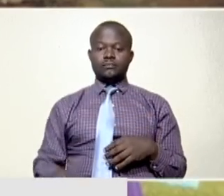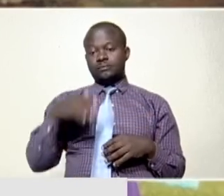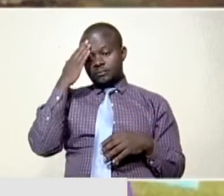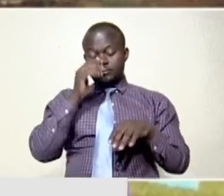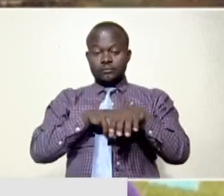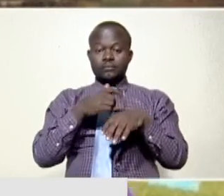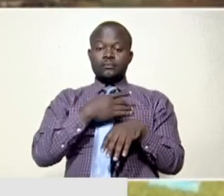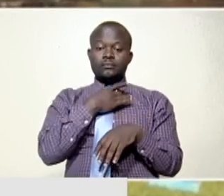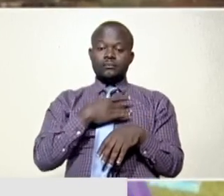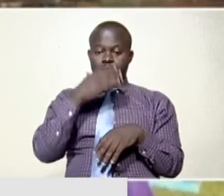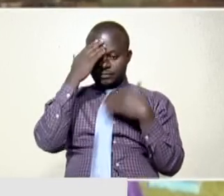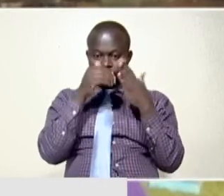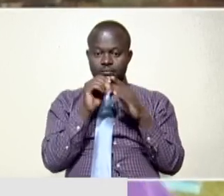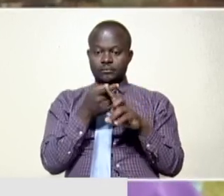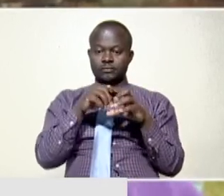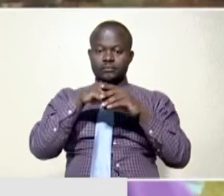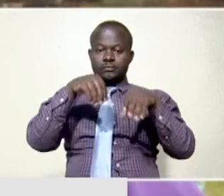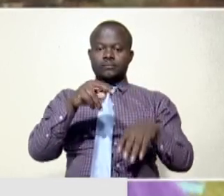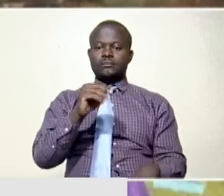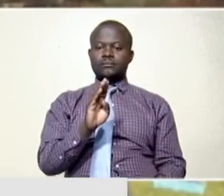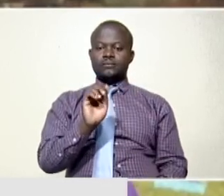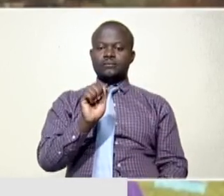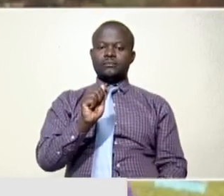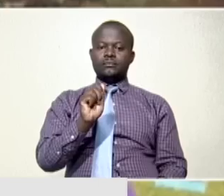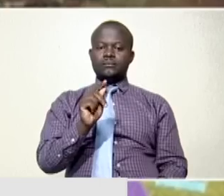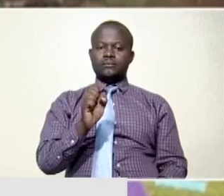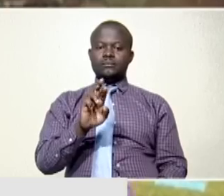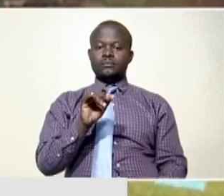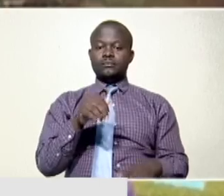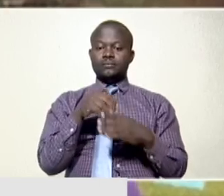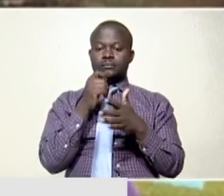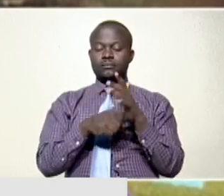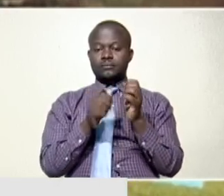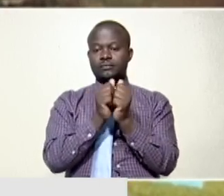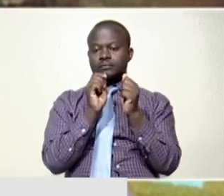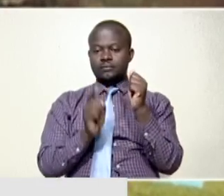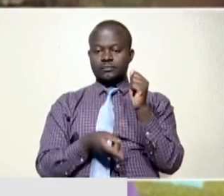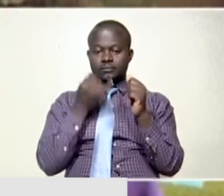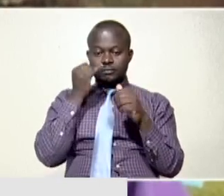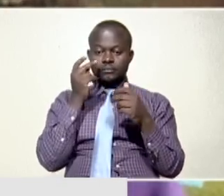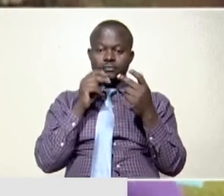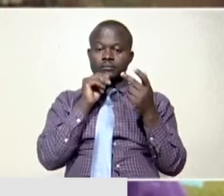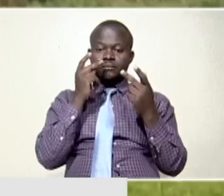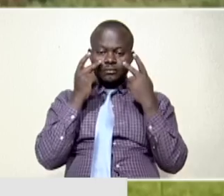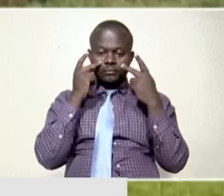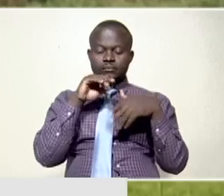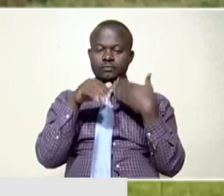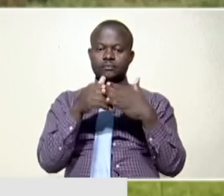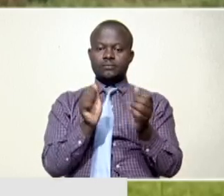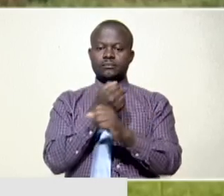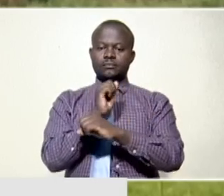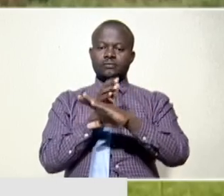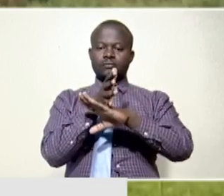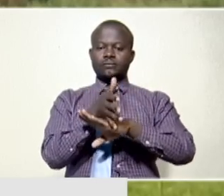badusuraga kugira ngo uva hanga hajya mbita kujya nyamashe kuri wenyine mu bwato baguciye ibihumbi 10. Utabibona ntuba warambutse no kuvuga ngo